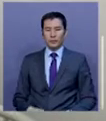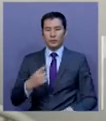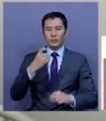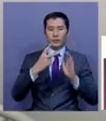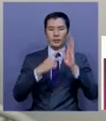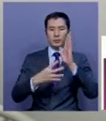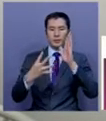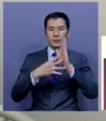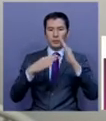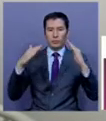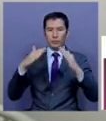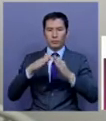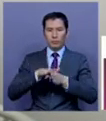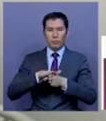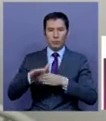179-ші толық түзетіліп,